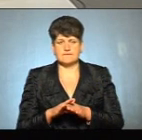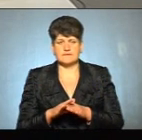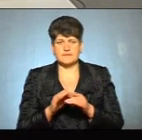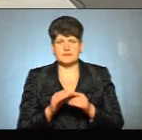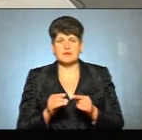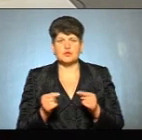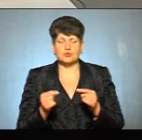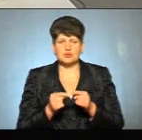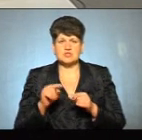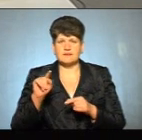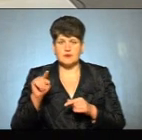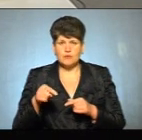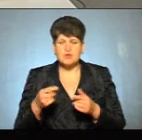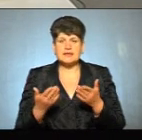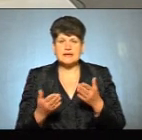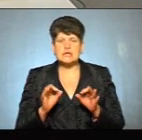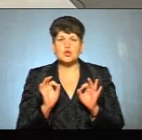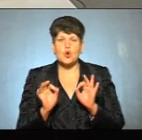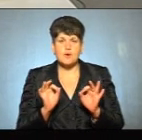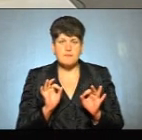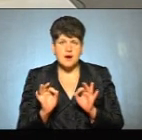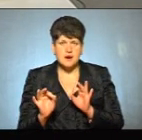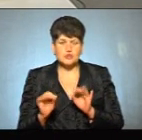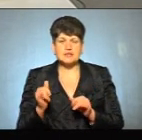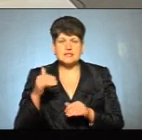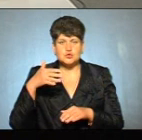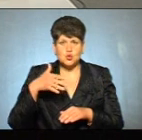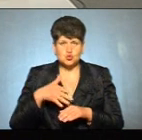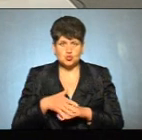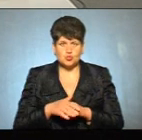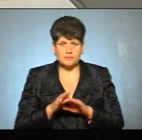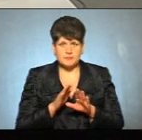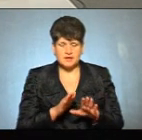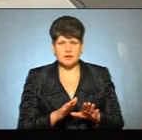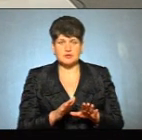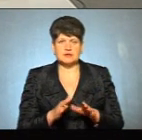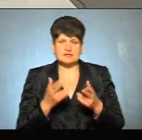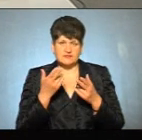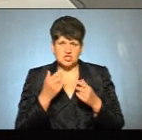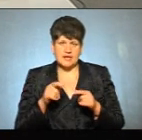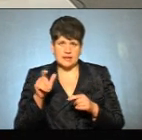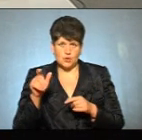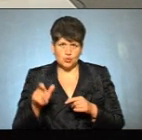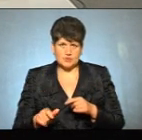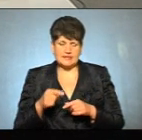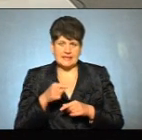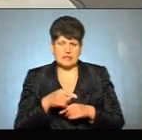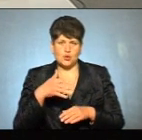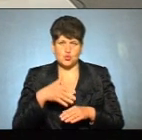тих вимог, які нормально і зрозуміло, звичайна людина їх